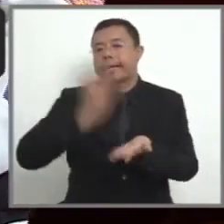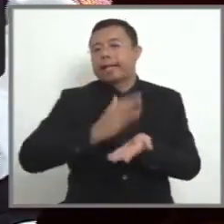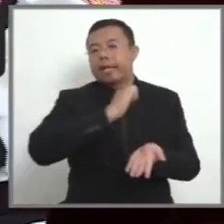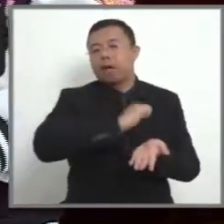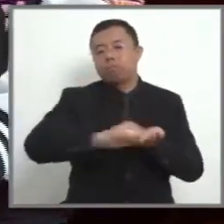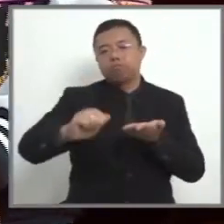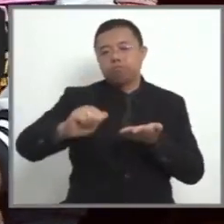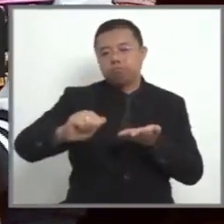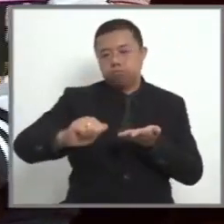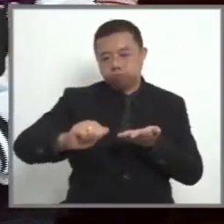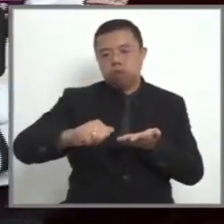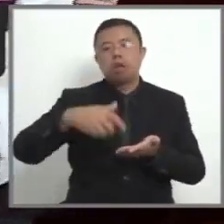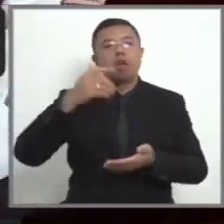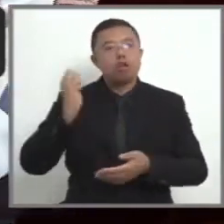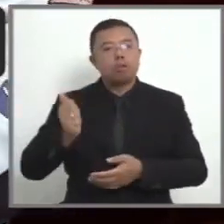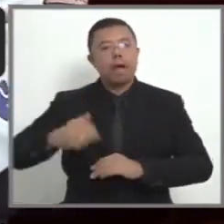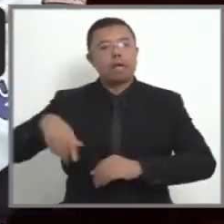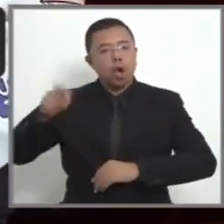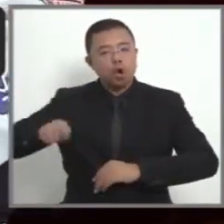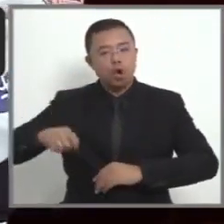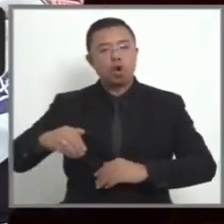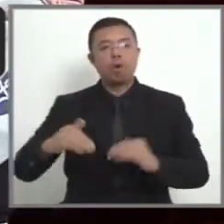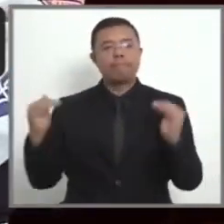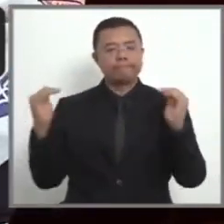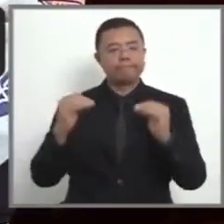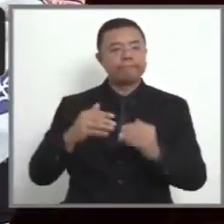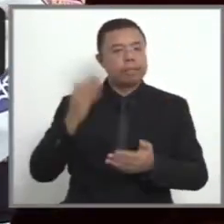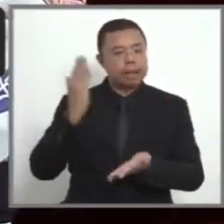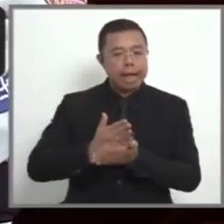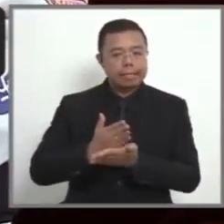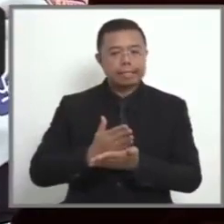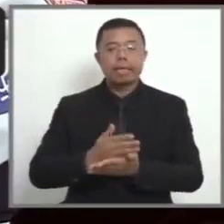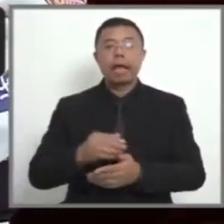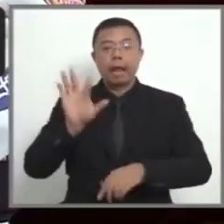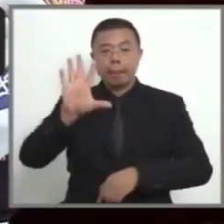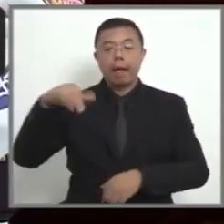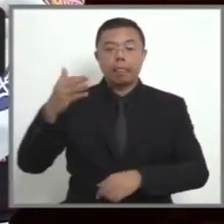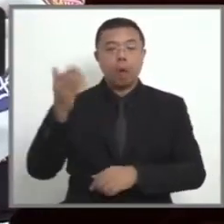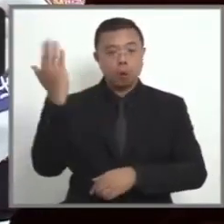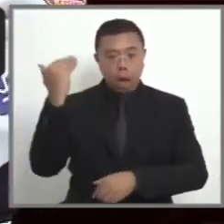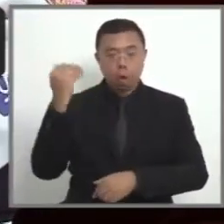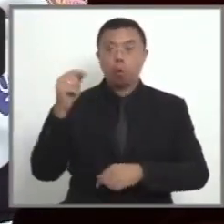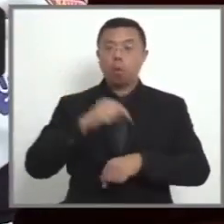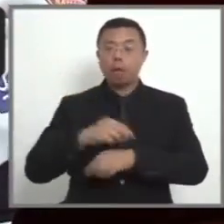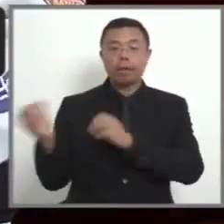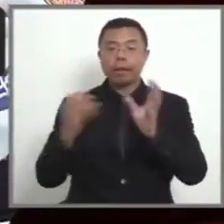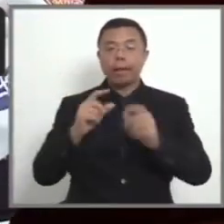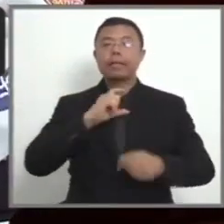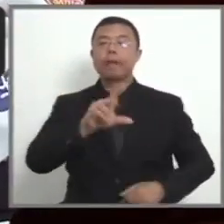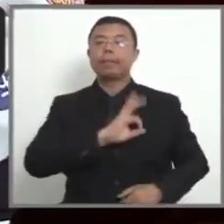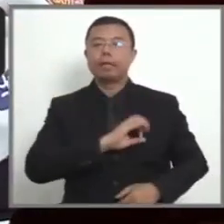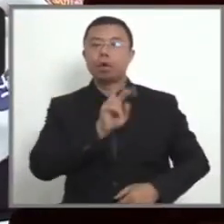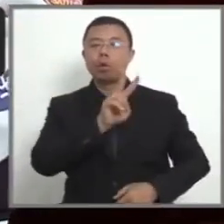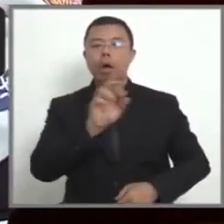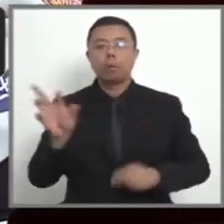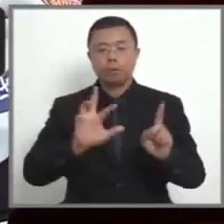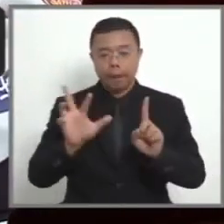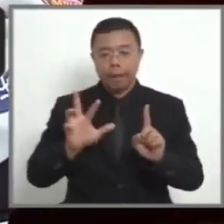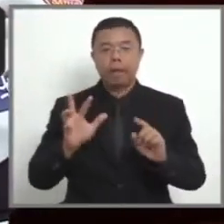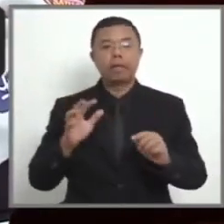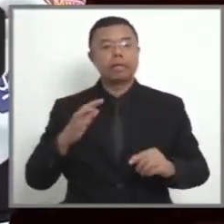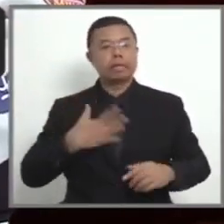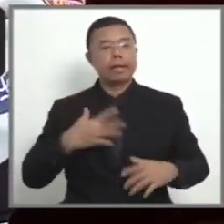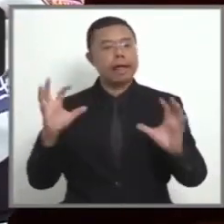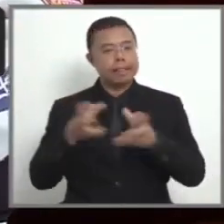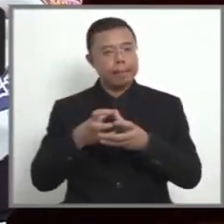menegaskan menegatkan hukum 5 tahun yang lalu dalam debat Capres 2019 saya tim kampanye Joko